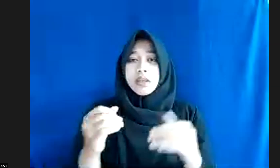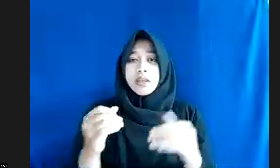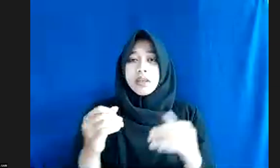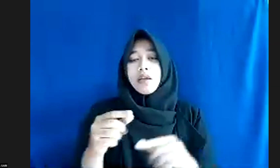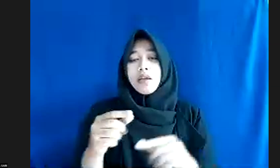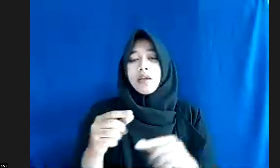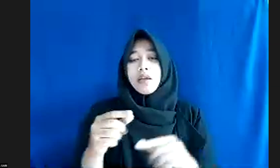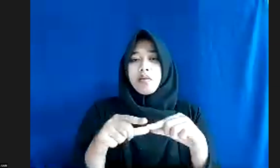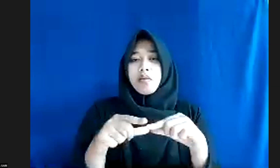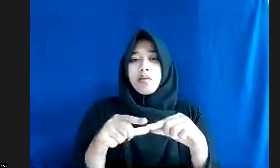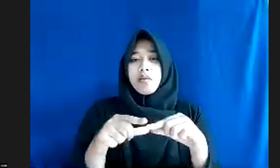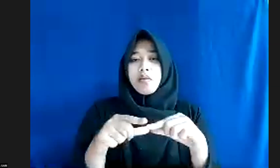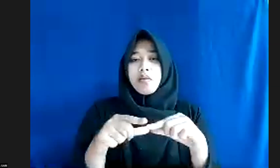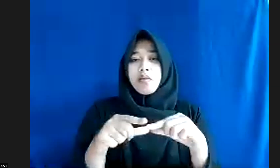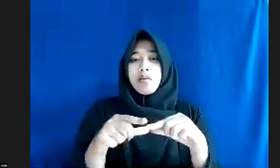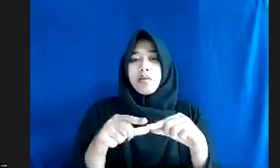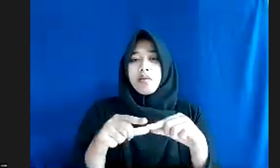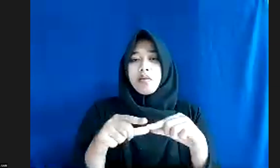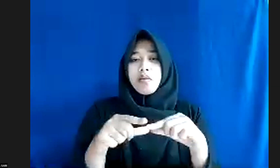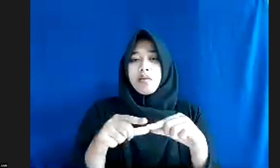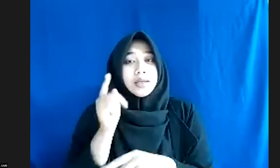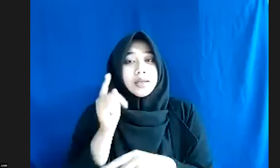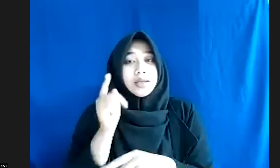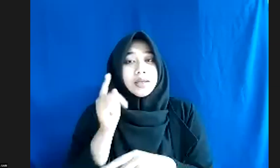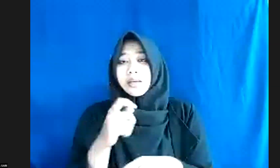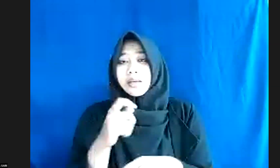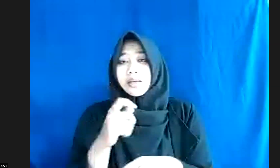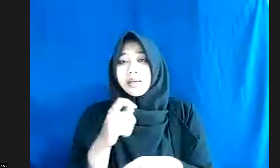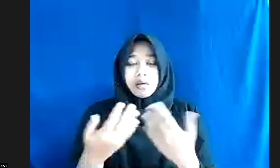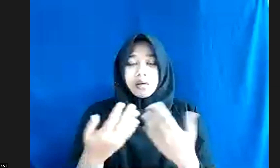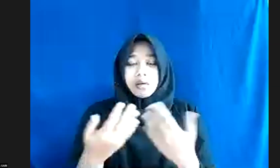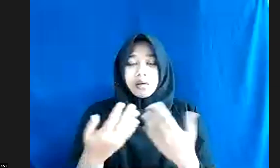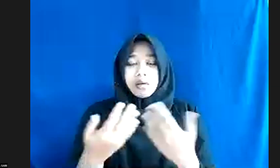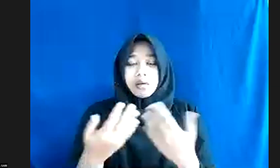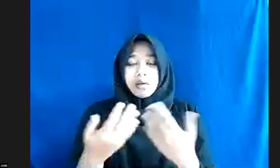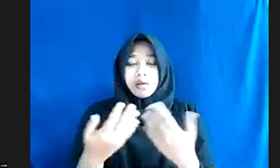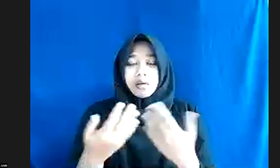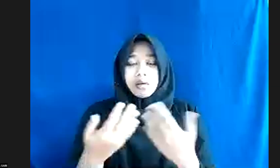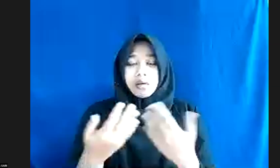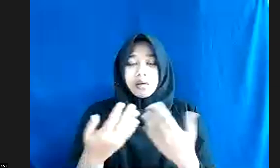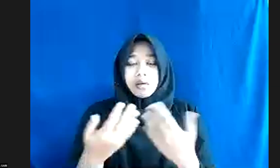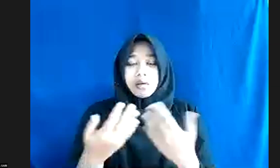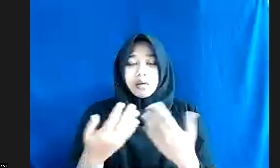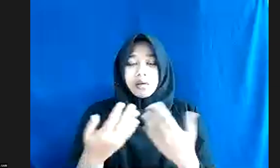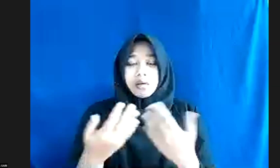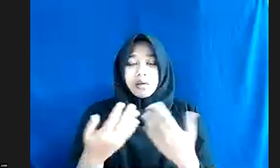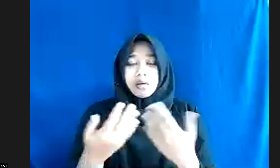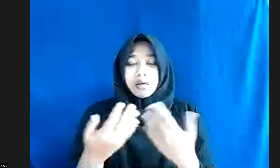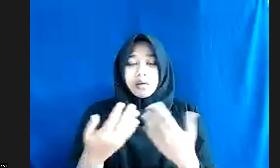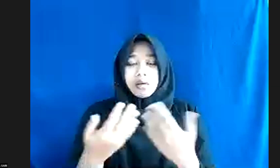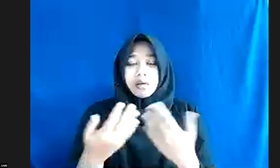yaitu dari Bapak Ali Murtado UIN Lampung. Pertanyaannya ini,